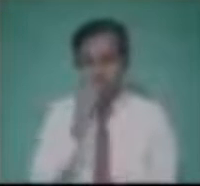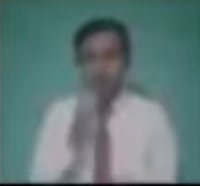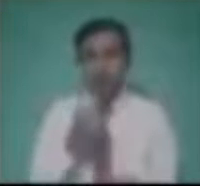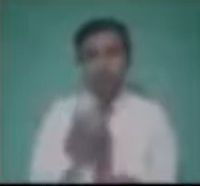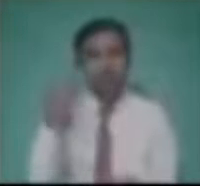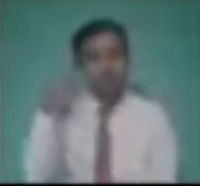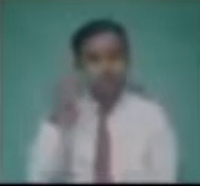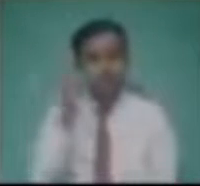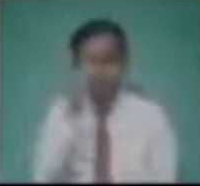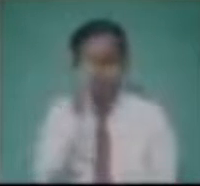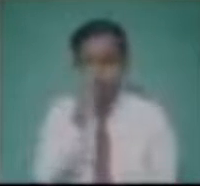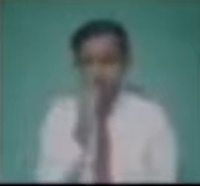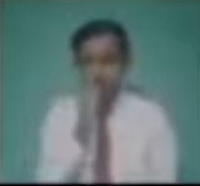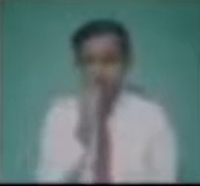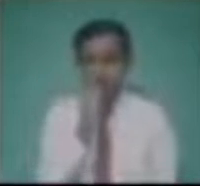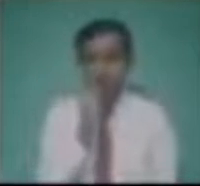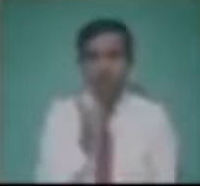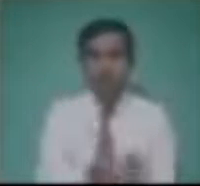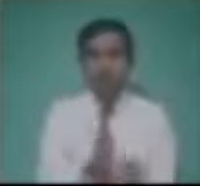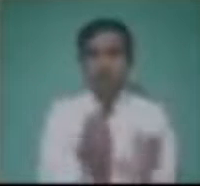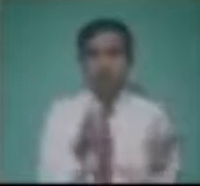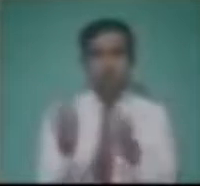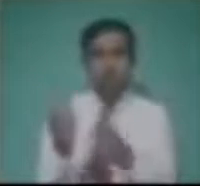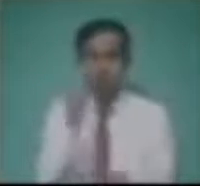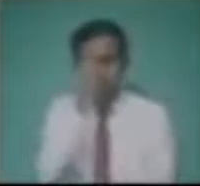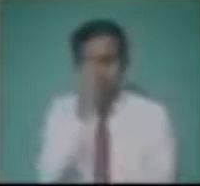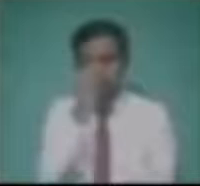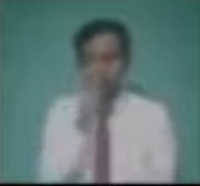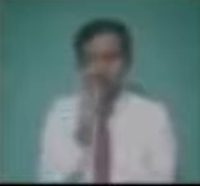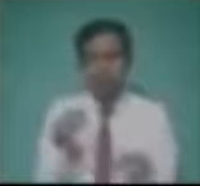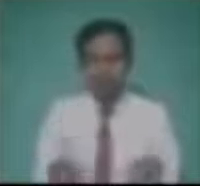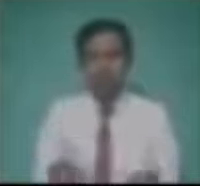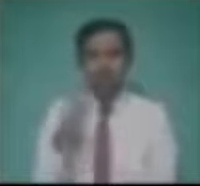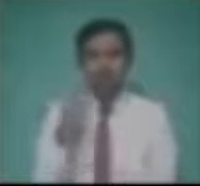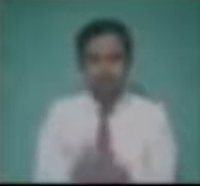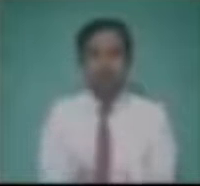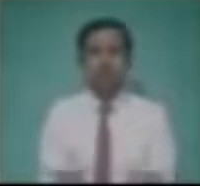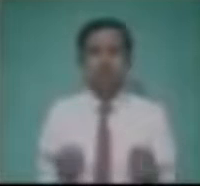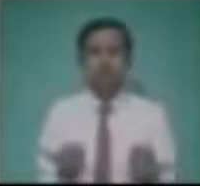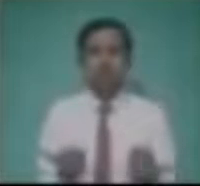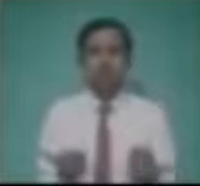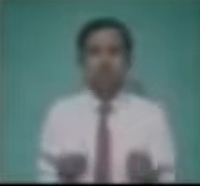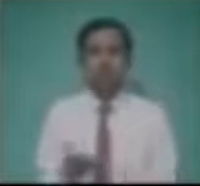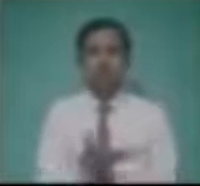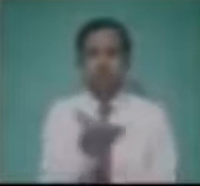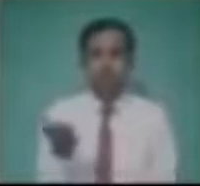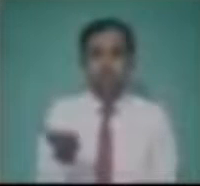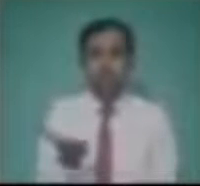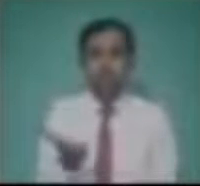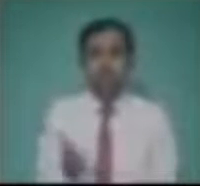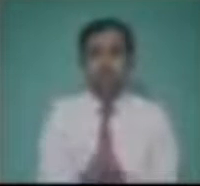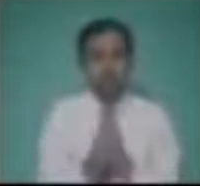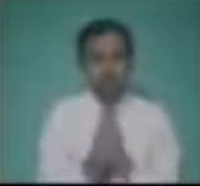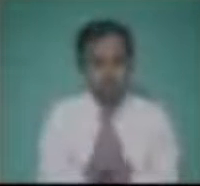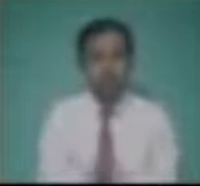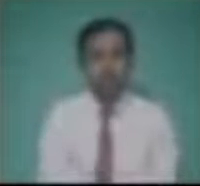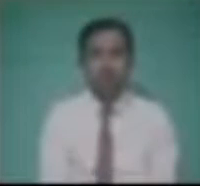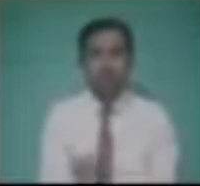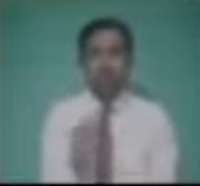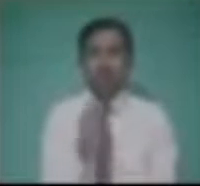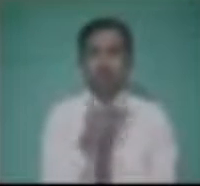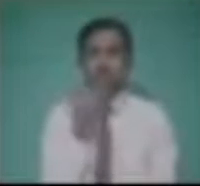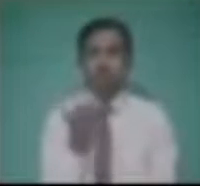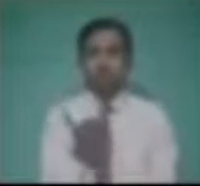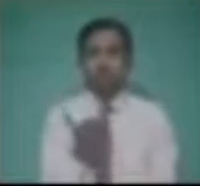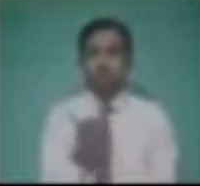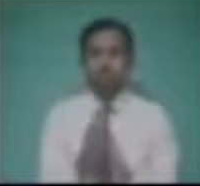ගල් අඟුරු වලින් හොරගම් කරනවා, හැම අංශයකින් හොරගම් කරන එක දැන්වත් නවත්තන්න තවුන්නාසලාට අපි කකුල් අල්ලලා වඳින්න ඕන නම් වඳින්න